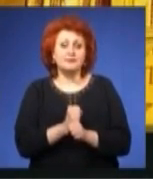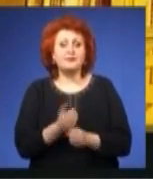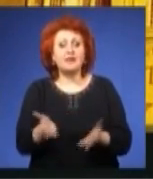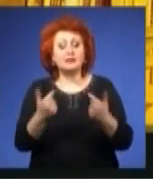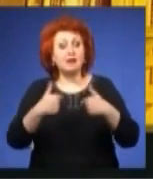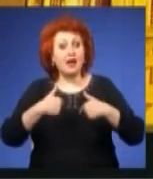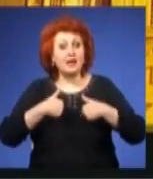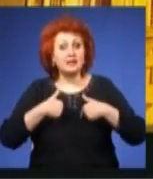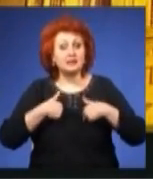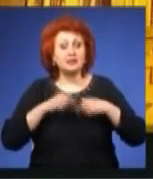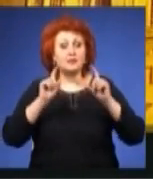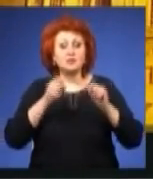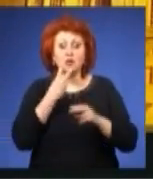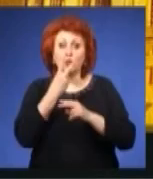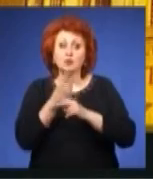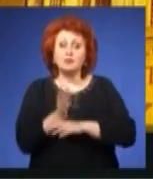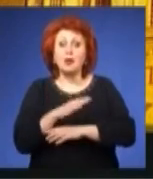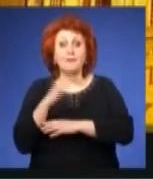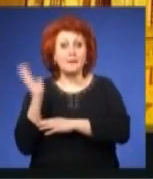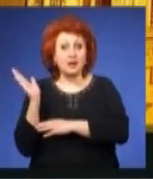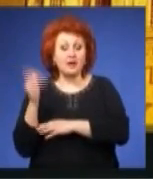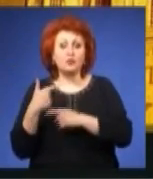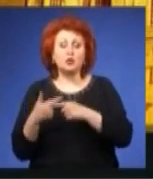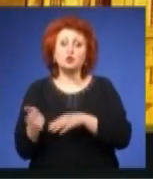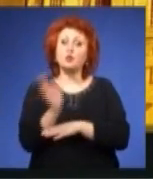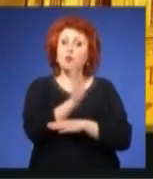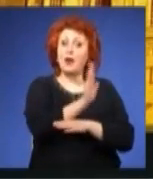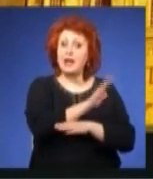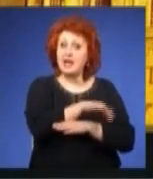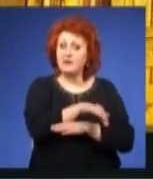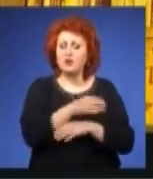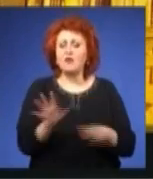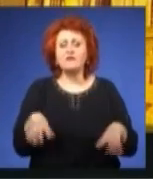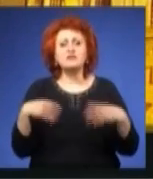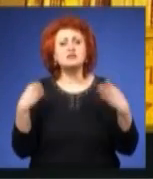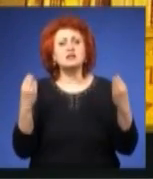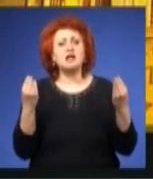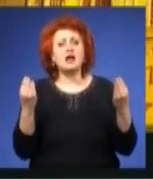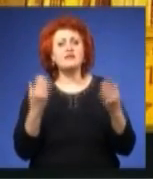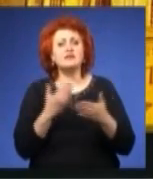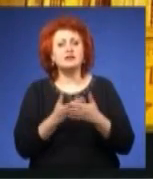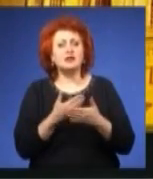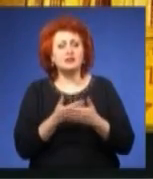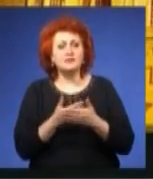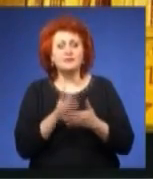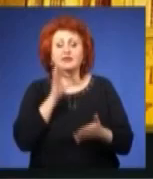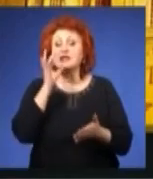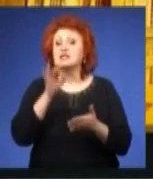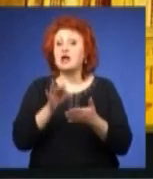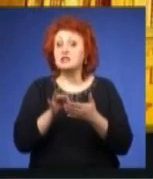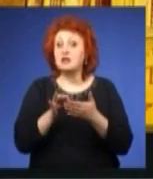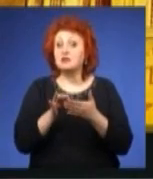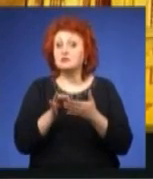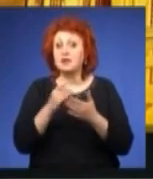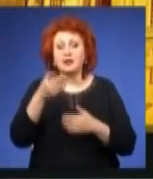ему, «Дай нам сесть у тебя одному по правую сторону, а другому по левую в славе твоей». Но Иисус сказал